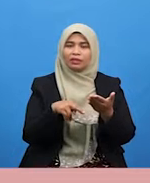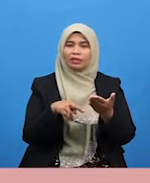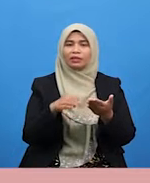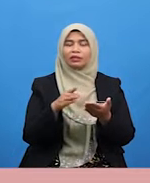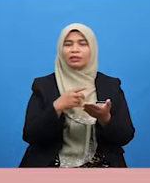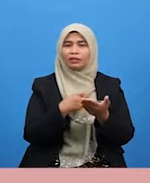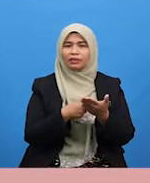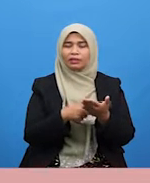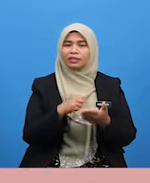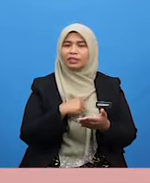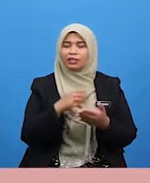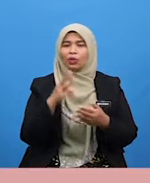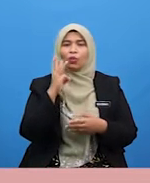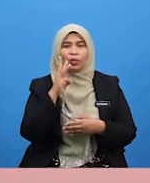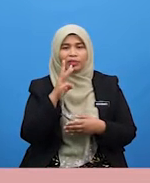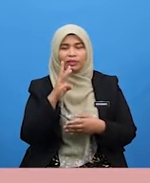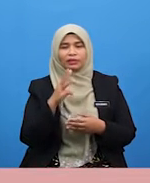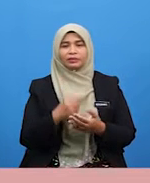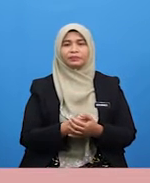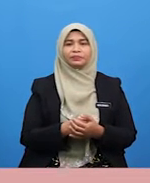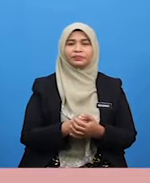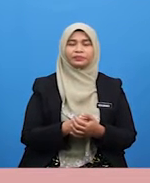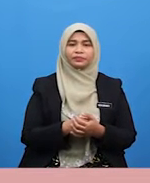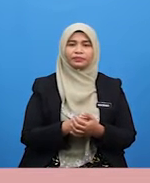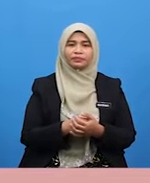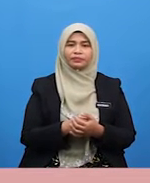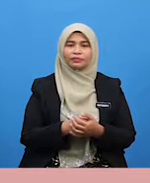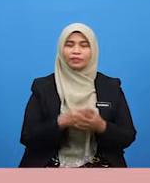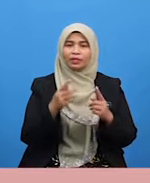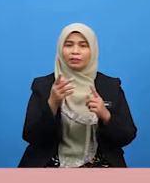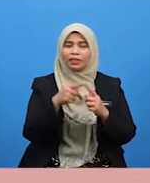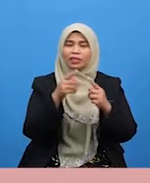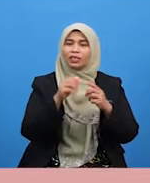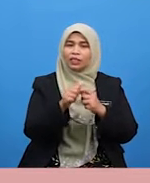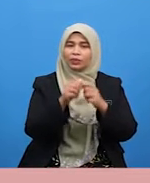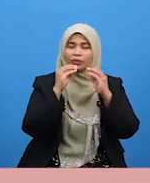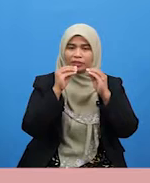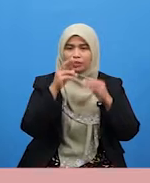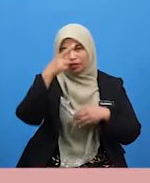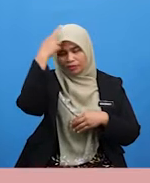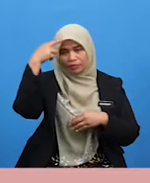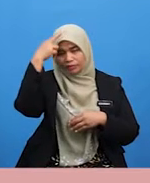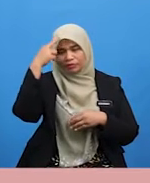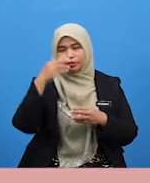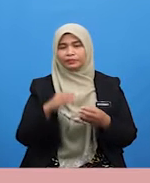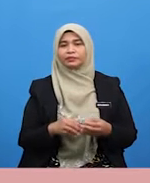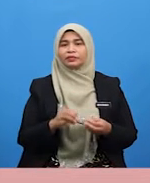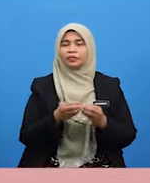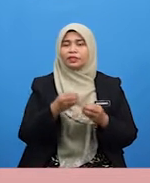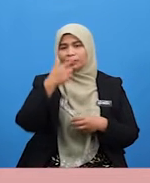wanita kepada orang yang mengikut panduan Rasulullah sallallahu alaihi wasallam. Sebab yang kedua